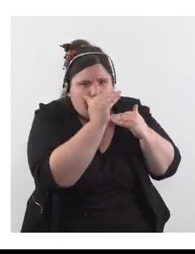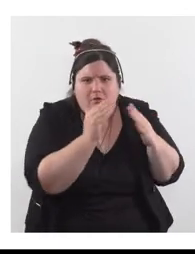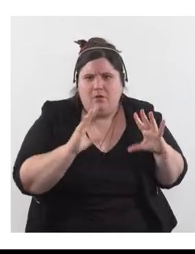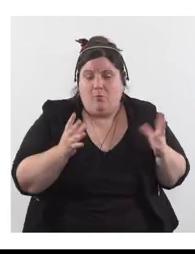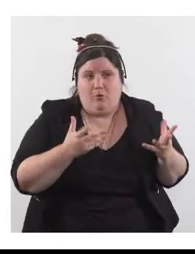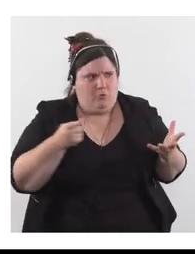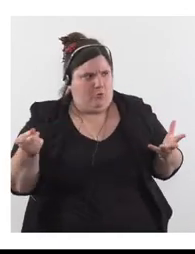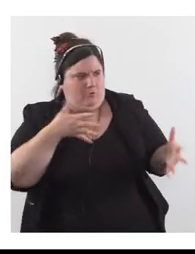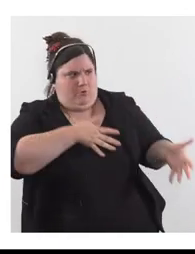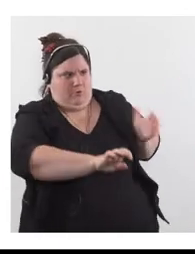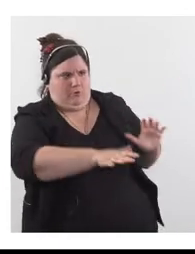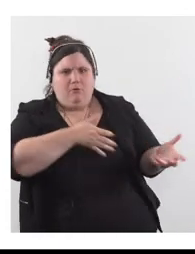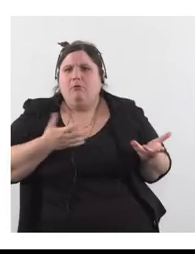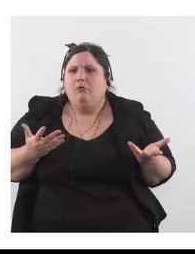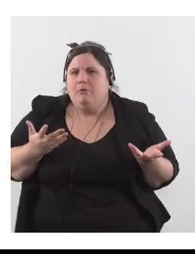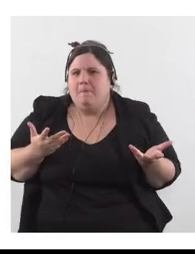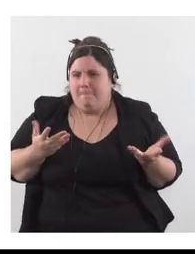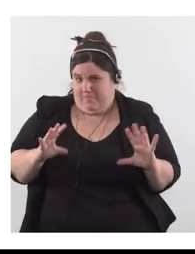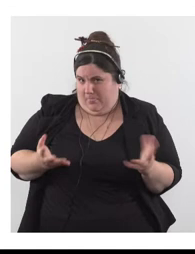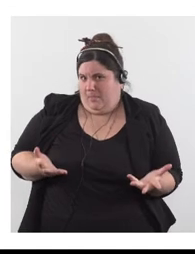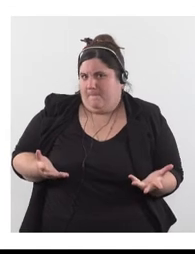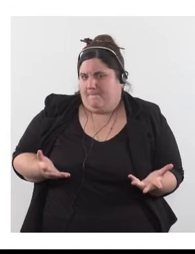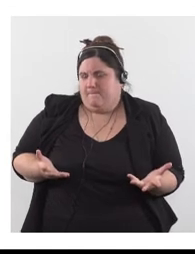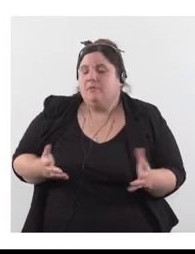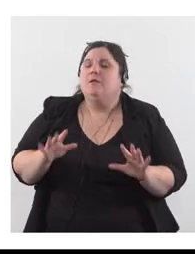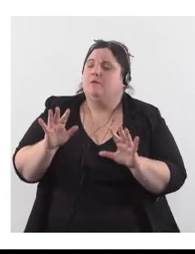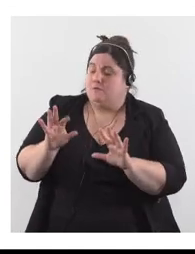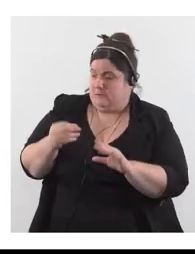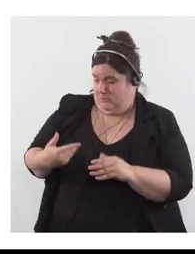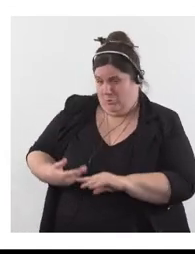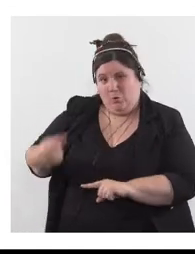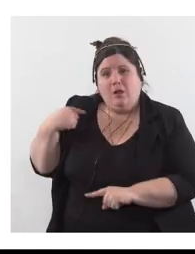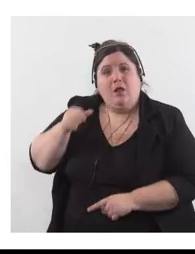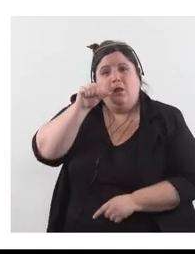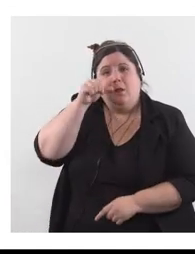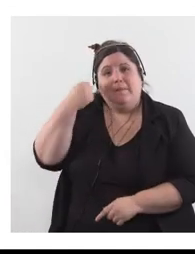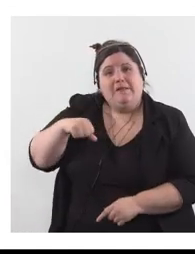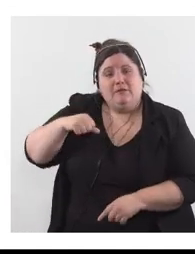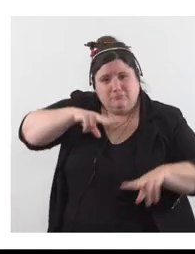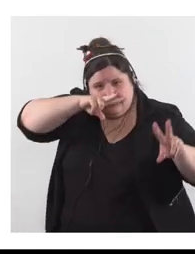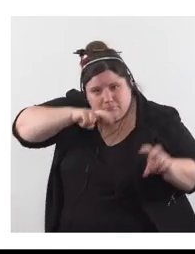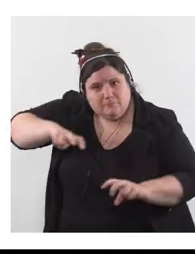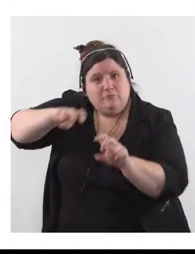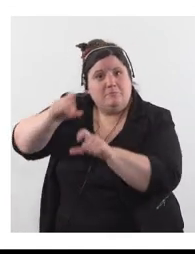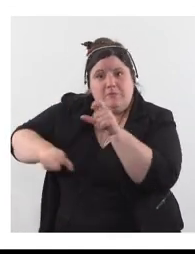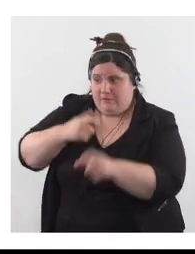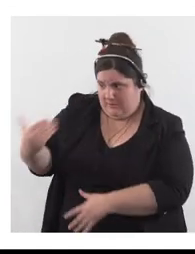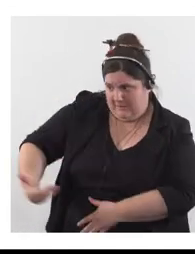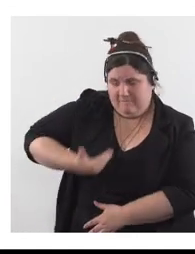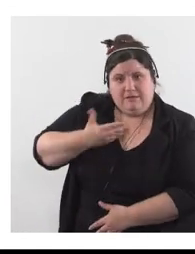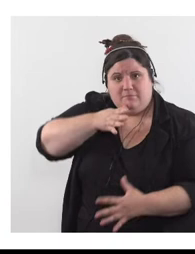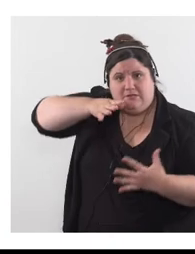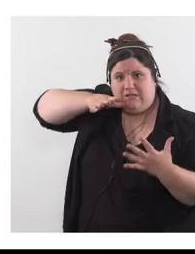Belgique, comment mieux aider les victimes d'actes de haine. Et c'est une enquête qualitative, plutôt